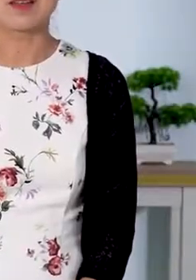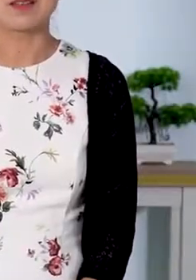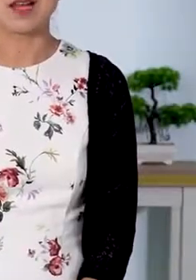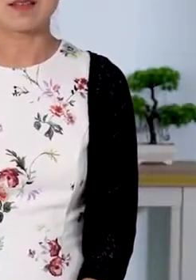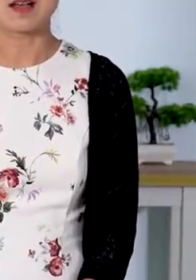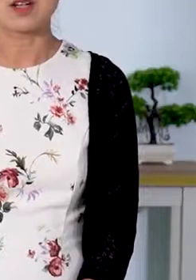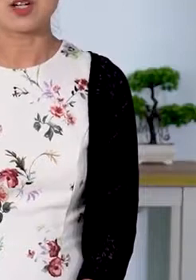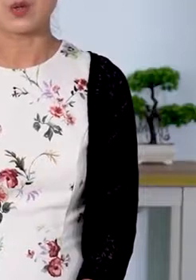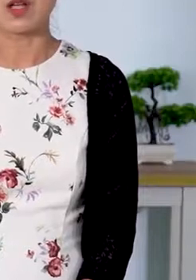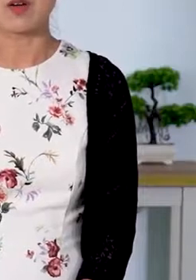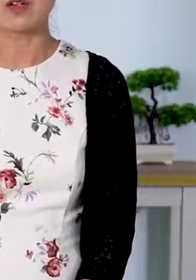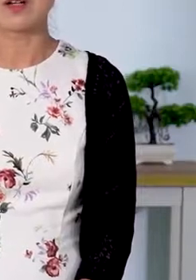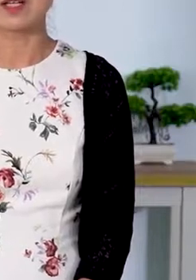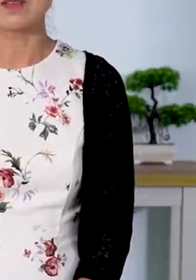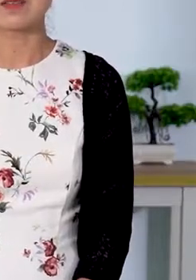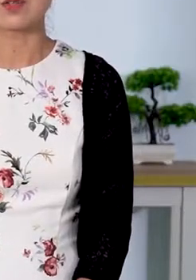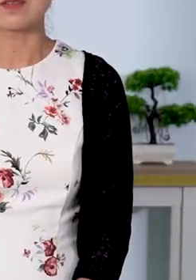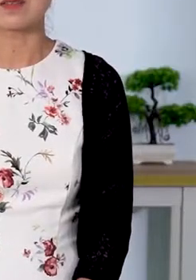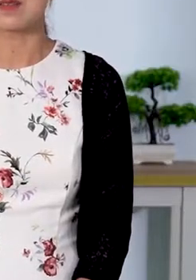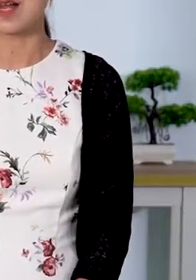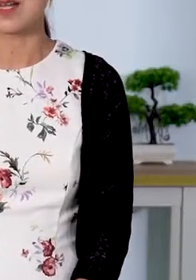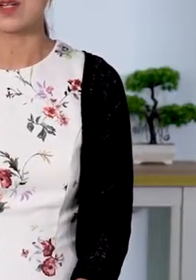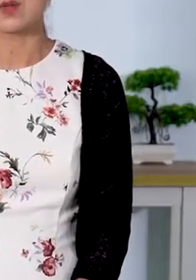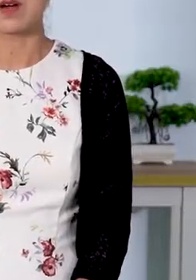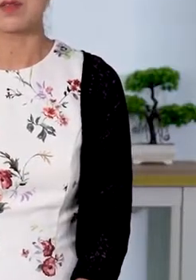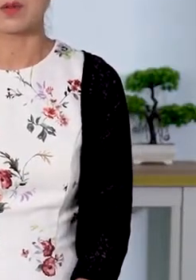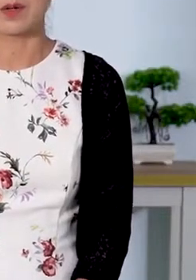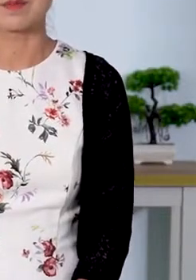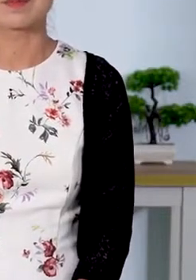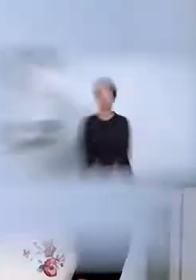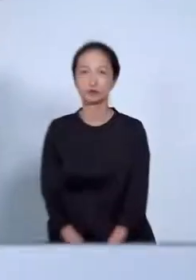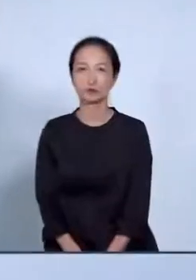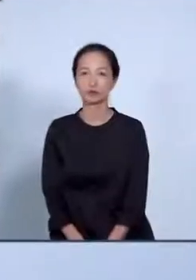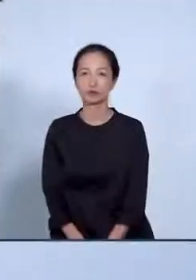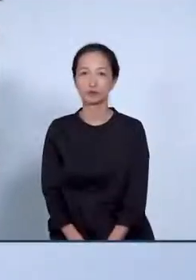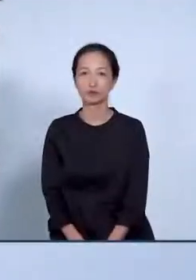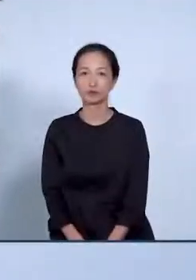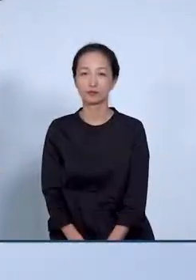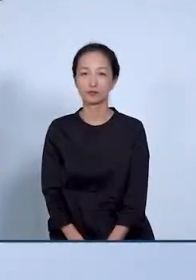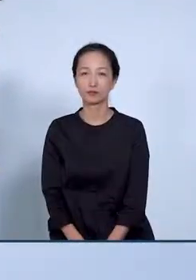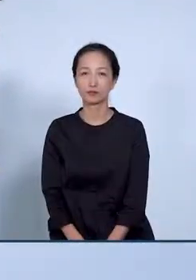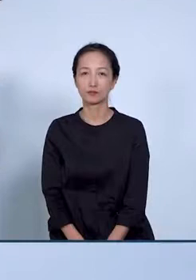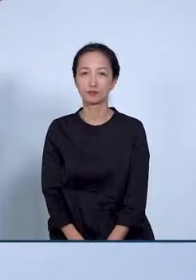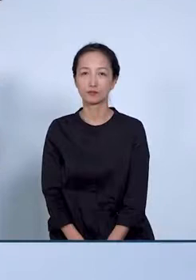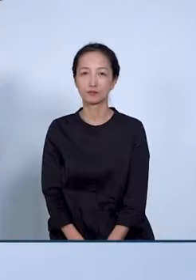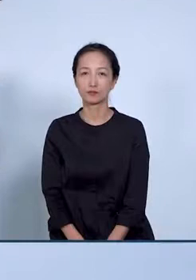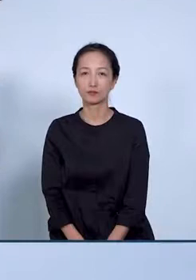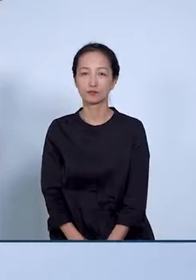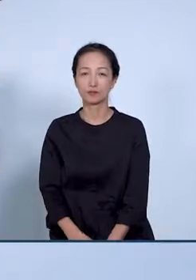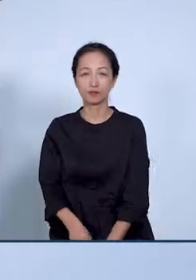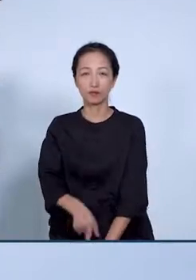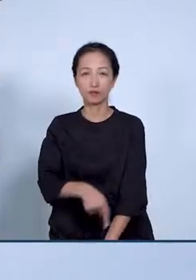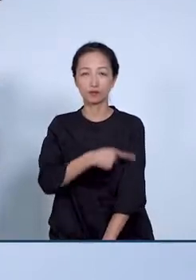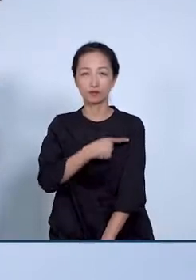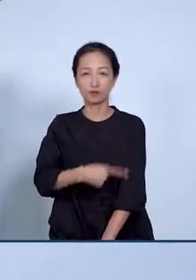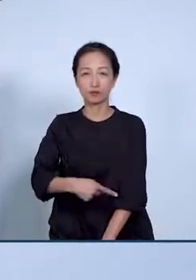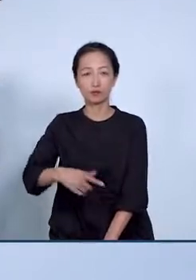面，请大家跟着手语老师依次学习下列主要词汇：高血压、